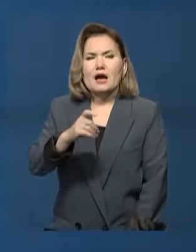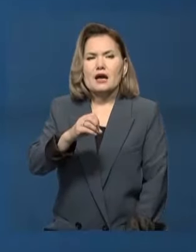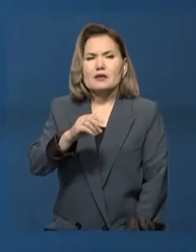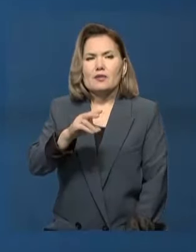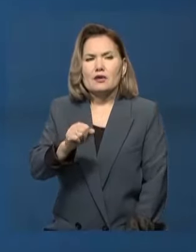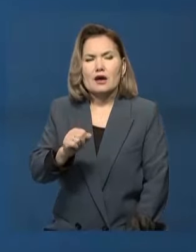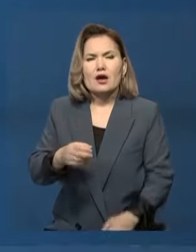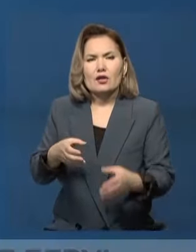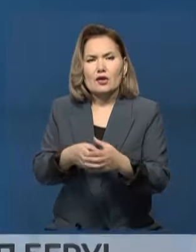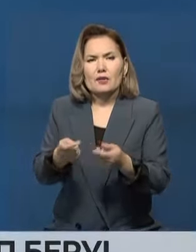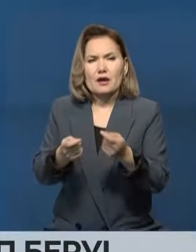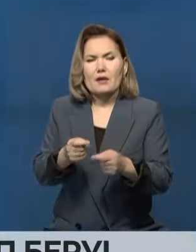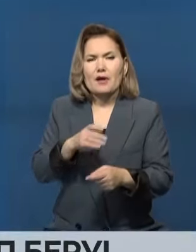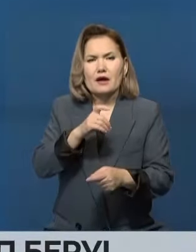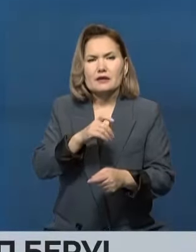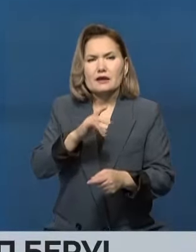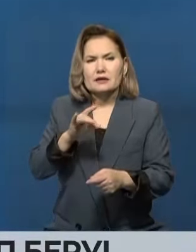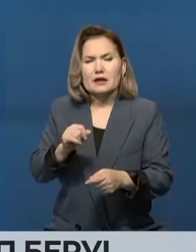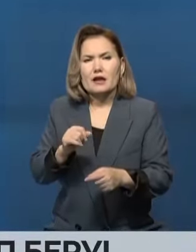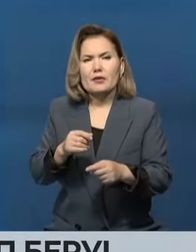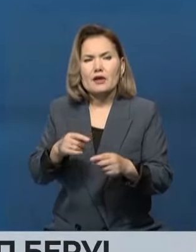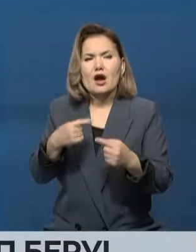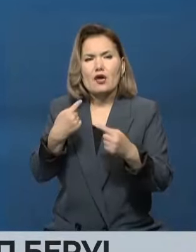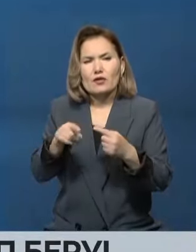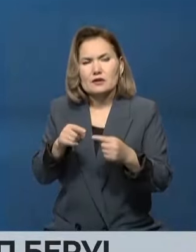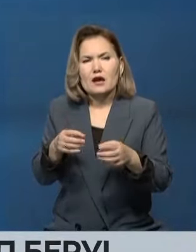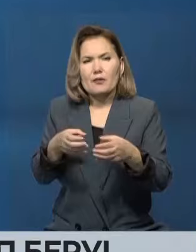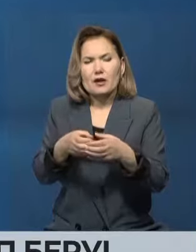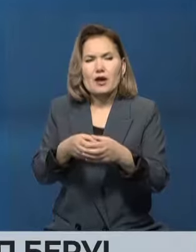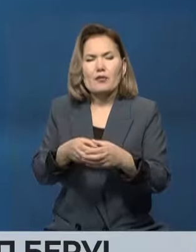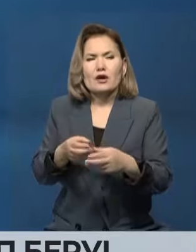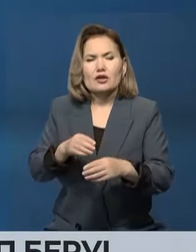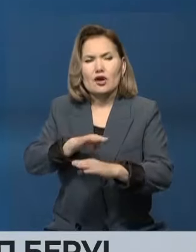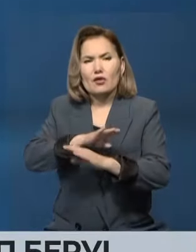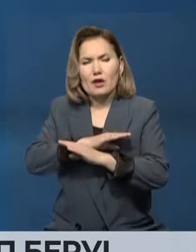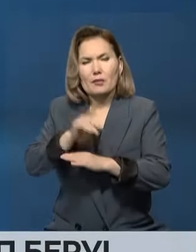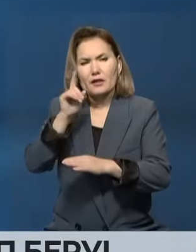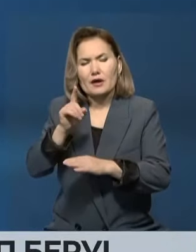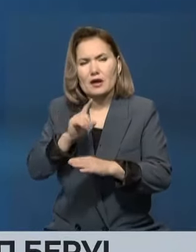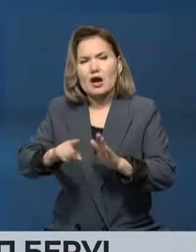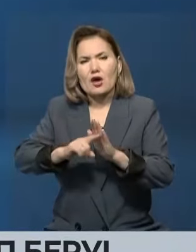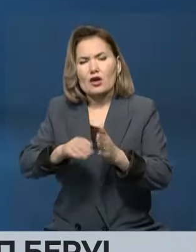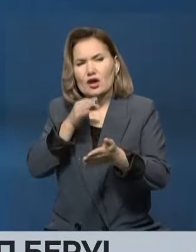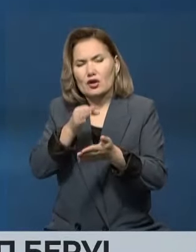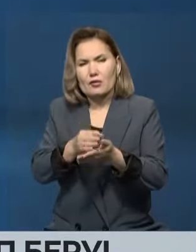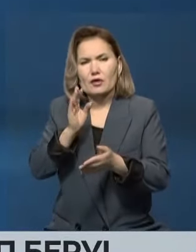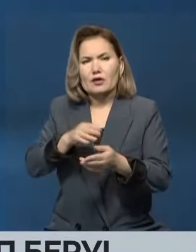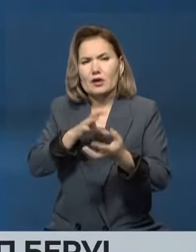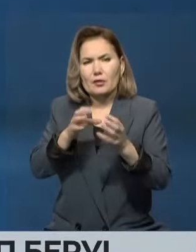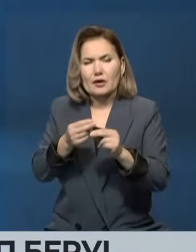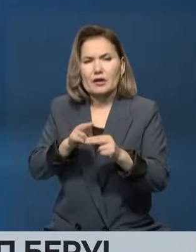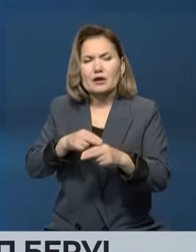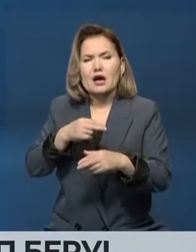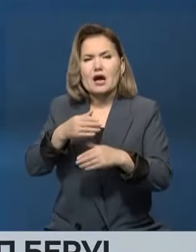Хизбуллықтар ұйым жетекшісі Хасан Насралла мен өзге де бірлестік мүшелерінің қазасы үшін Израильге қарымта жауап беруі мүмкін. Бұл